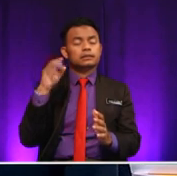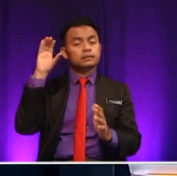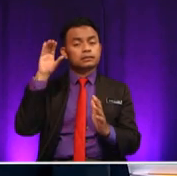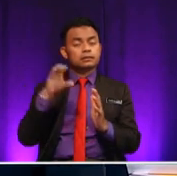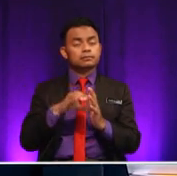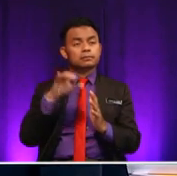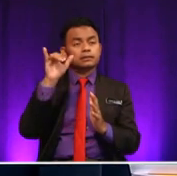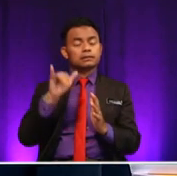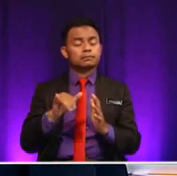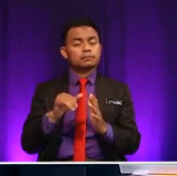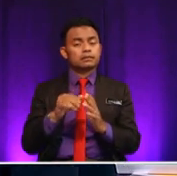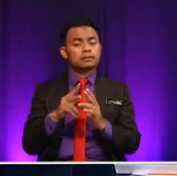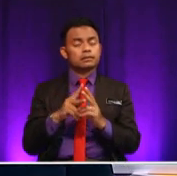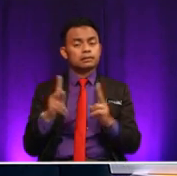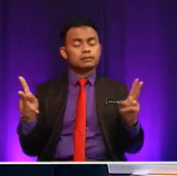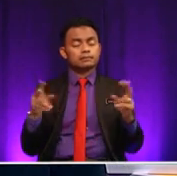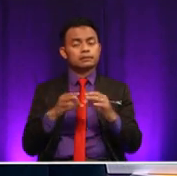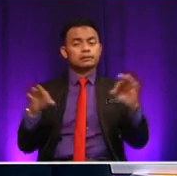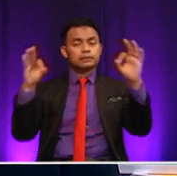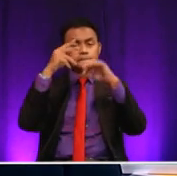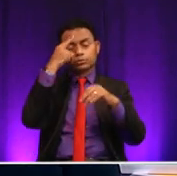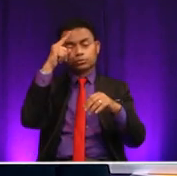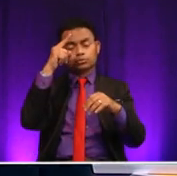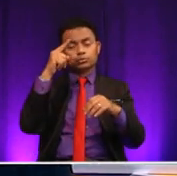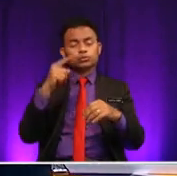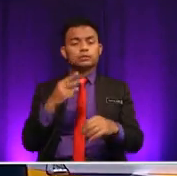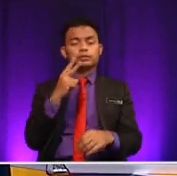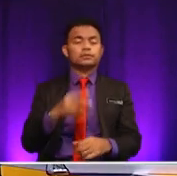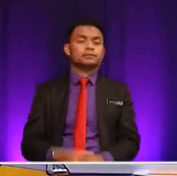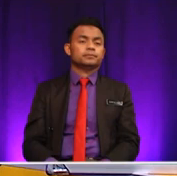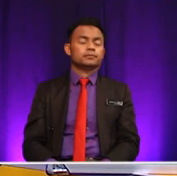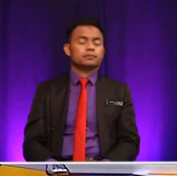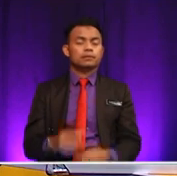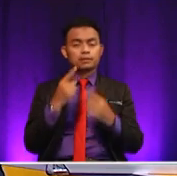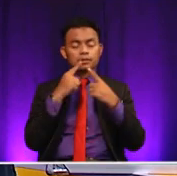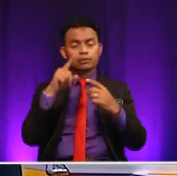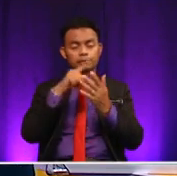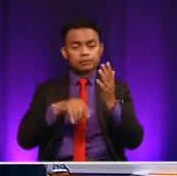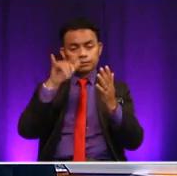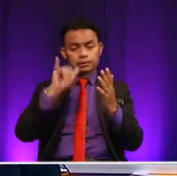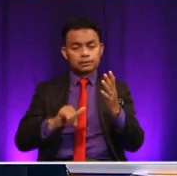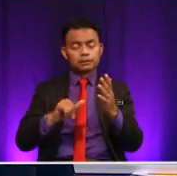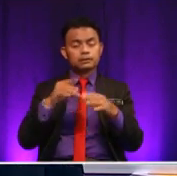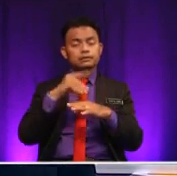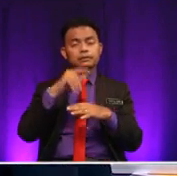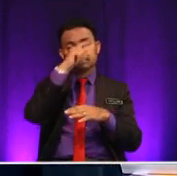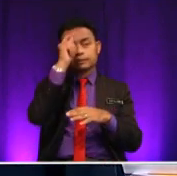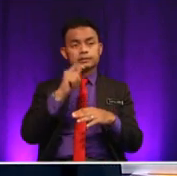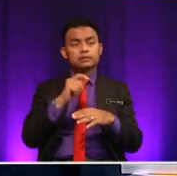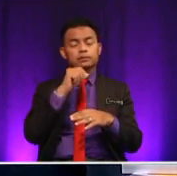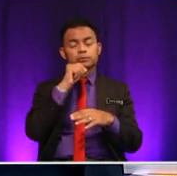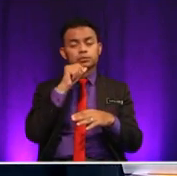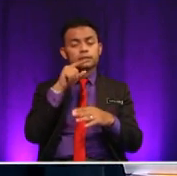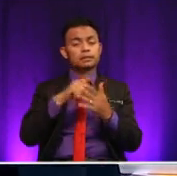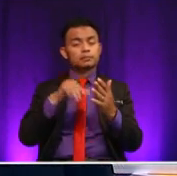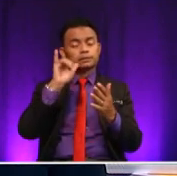yang pernah dipelajari karena Adam kan baik oke dan yang terakhir jawab apa yang ditanya dalam soal lain bukan jawab apa yang kamu tahu